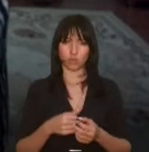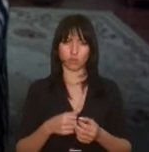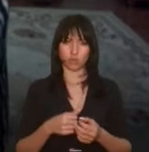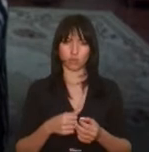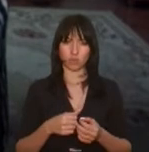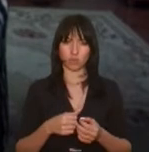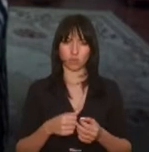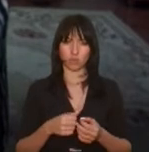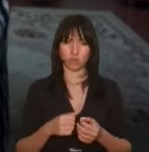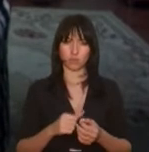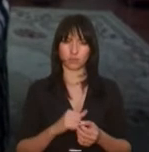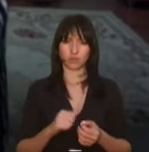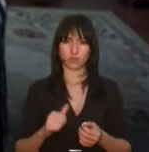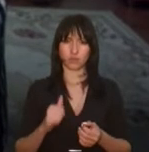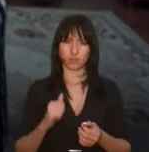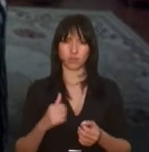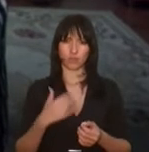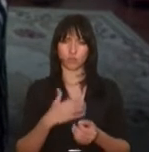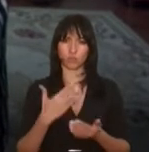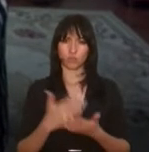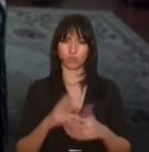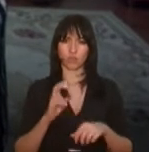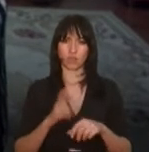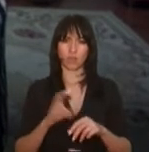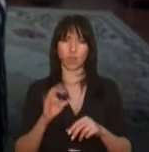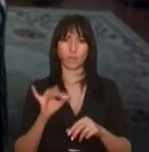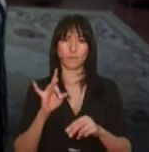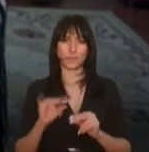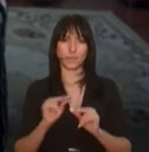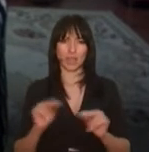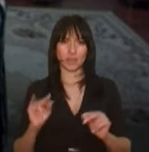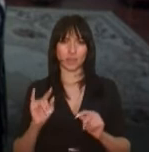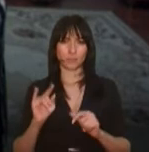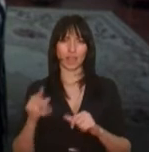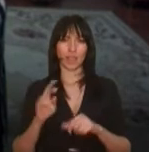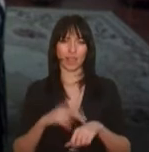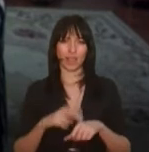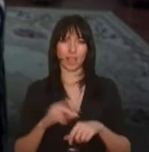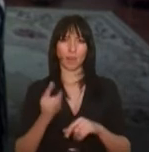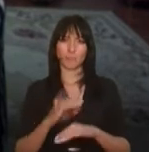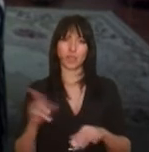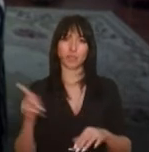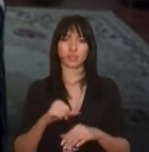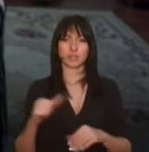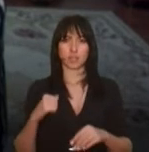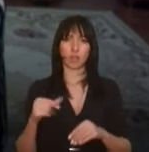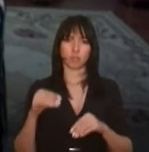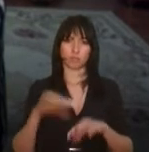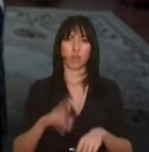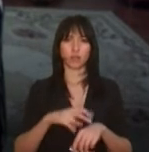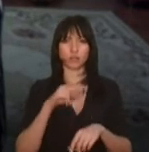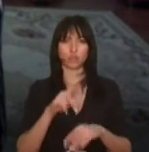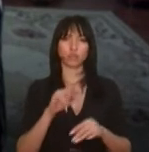Найголовнішим є огляд лікаря-педіатра, котрий приймає рішення про те, чи потрібно йому ще якісь